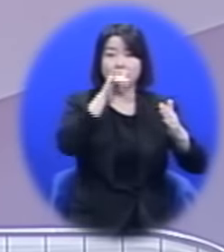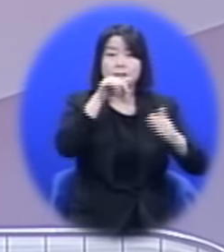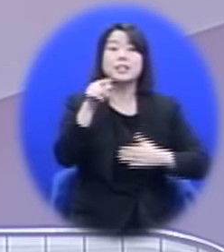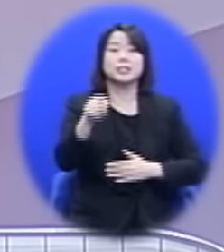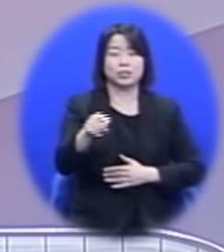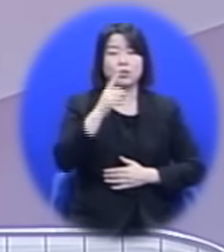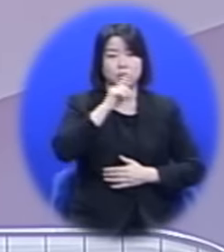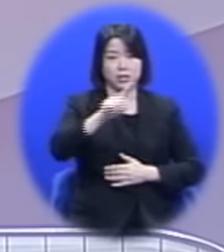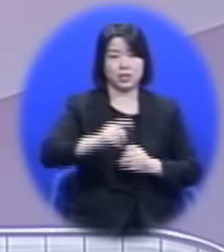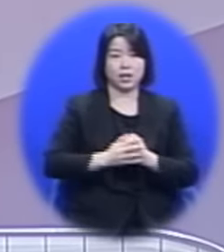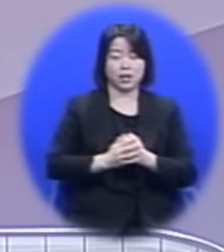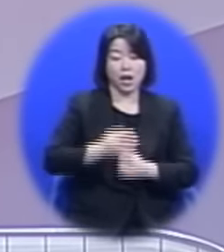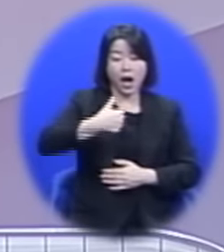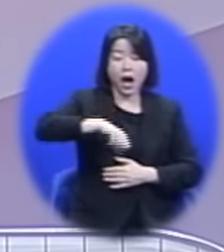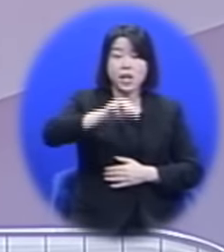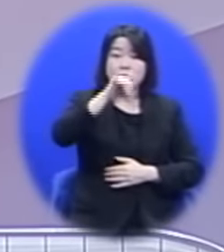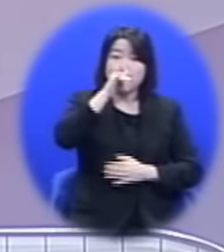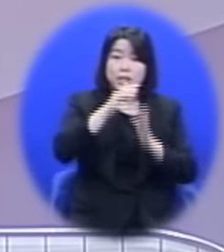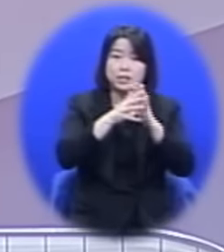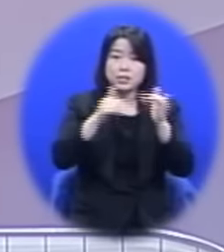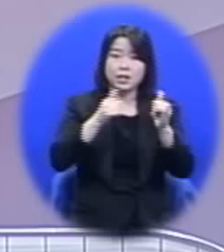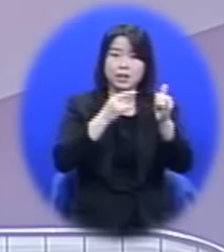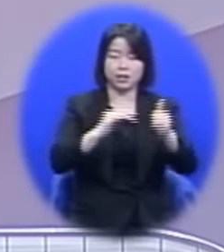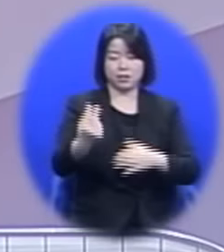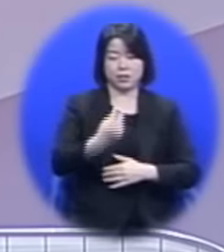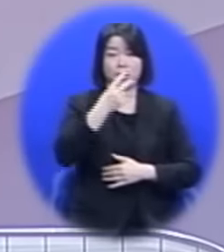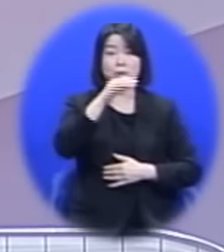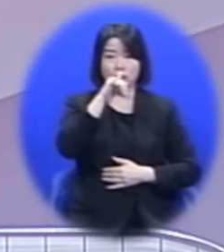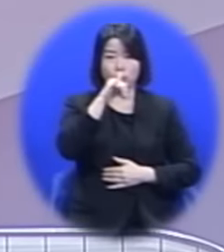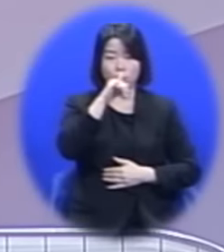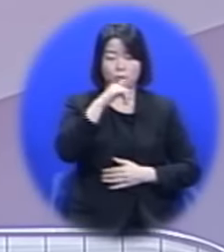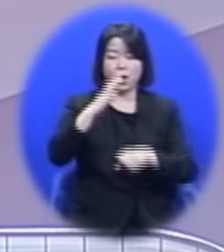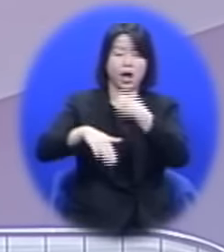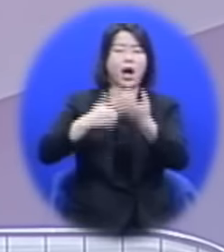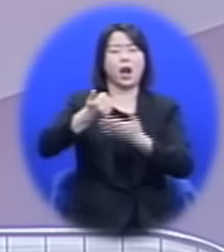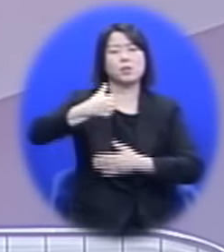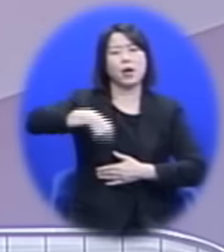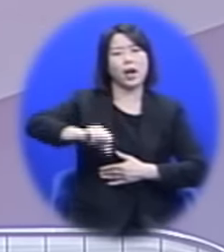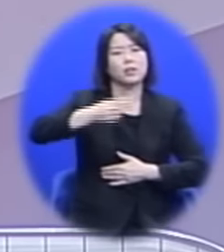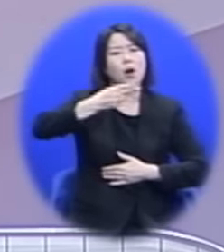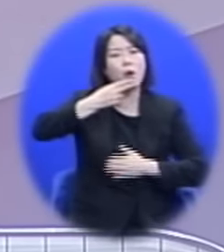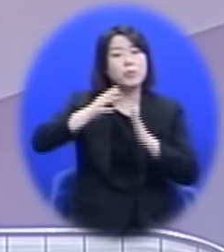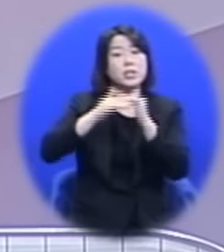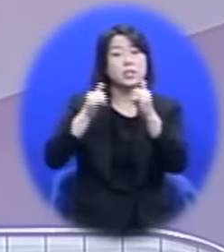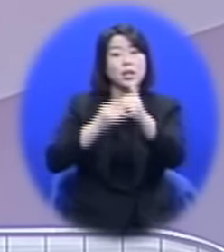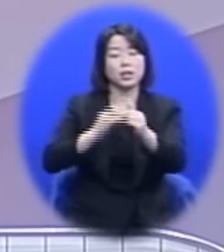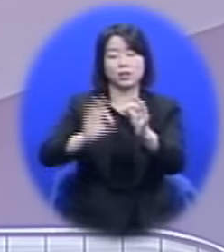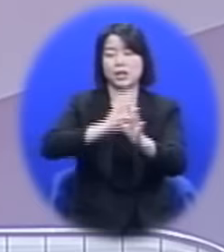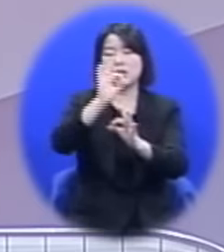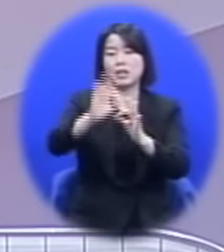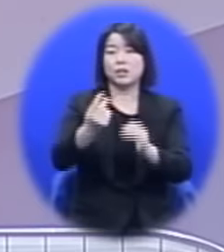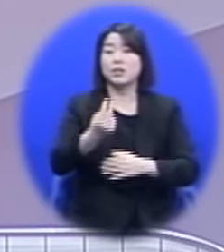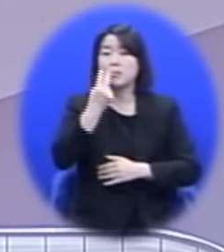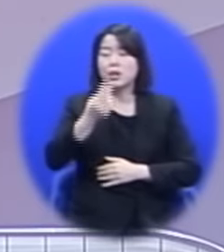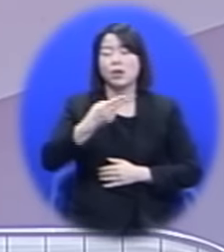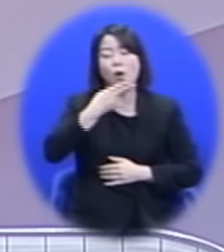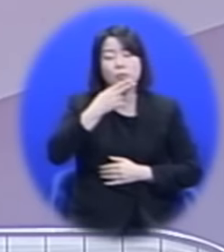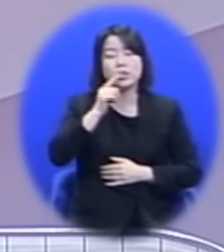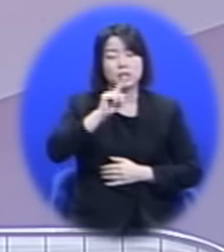그것이니라. 아들이 있는 자에게는 생명이 있고 하나님의 아들이 없는 자에게는 생명이